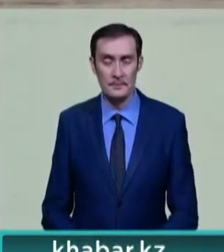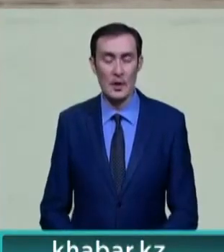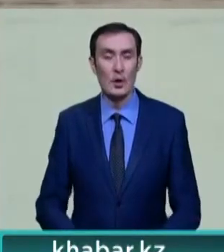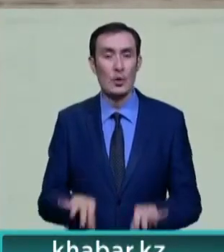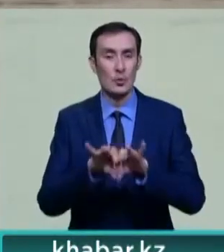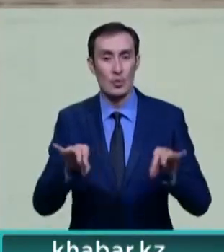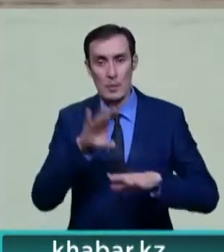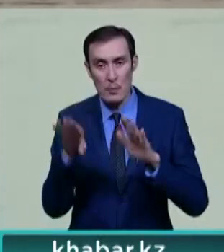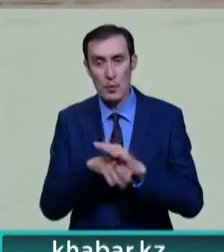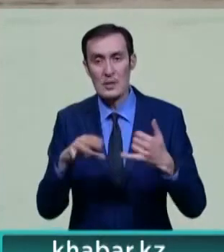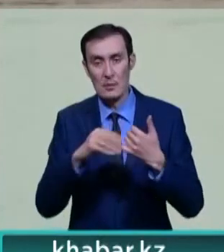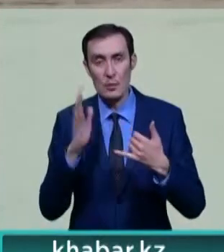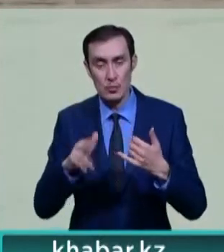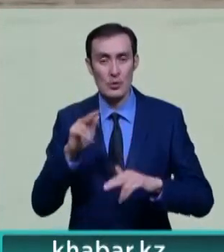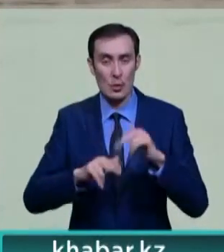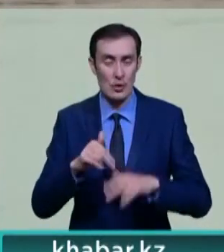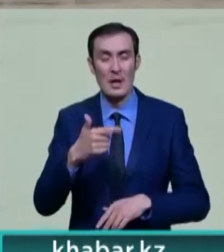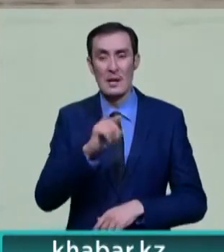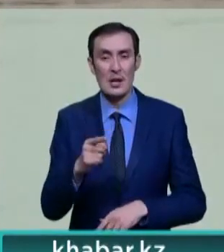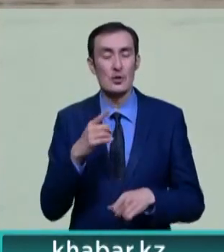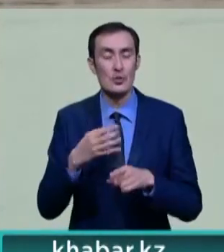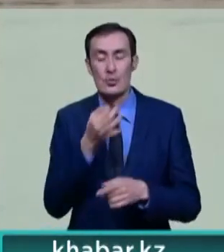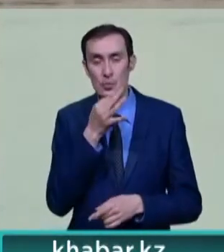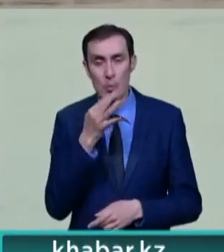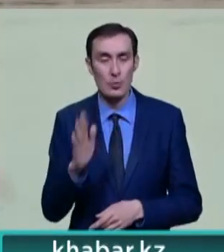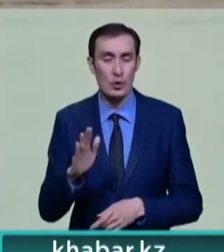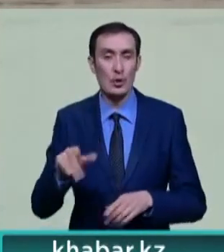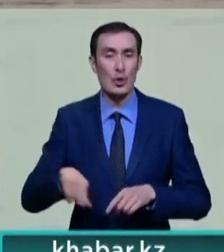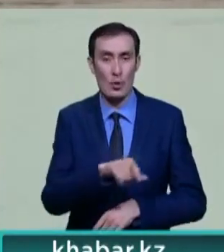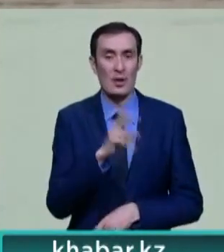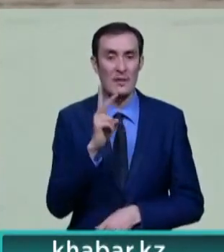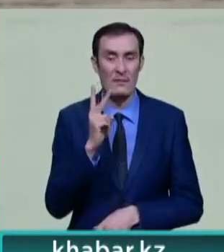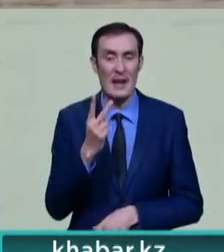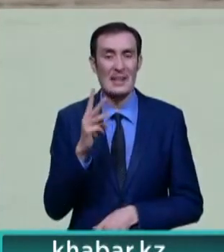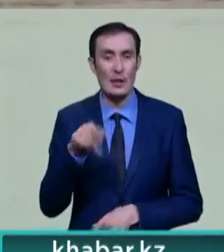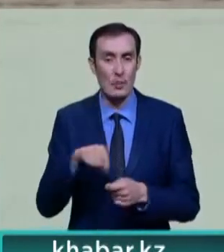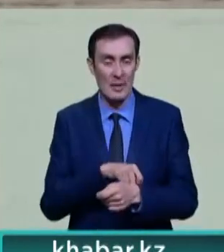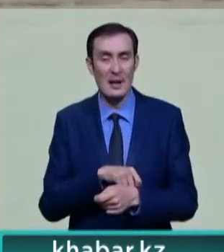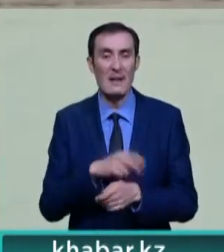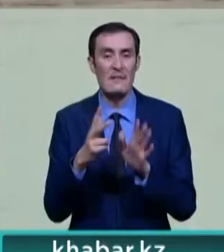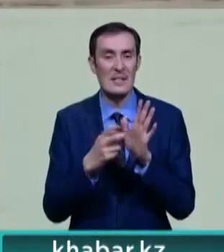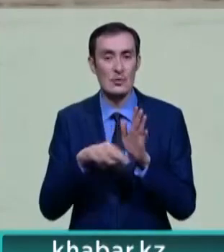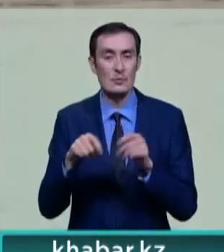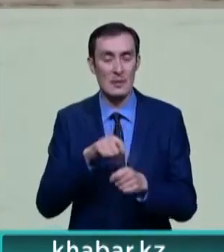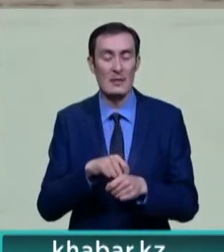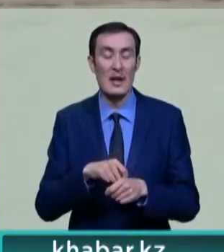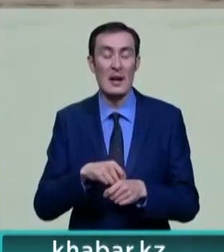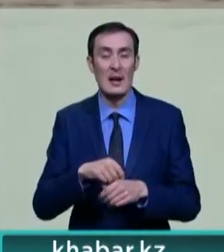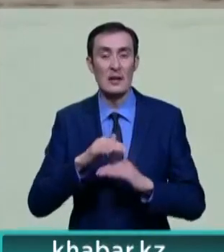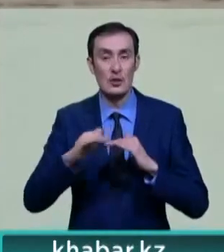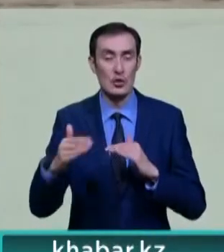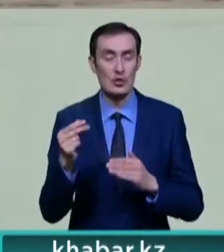Трубы идут под землей, воду закончили, газ еще нет. Потом сделаем дорогу 2 километра 800 метров. На асфальт мы смету сделали,